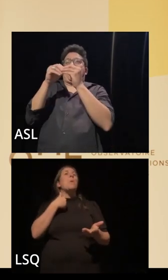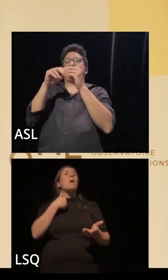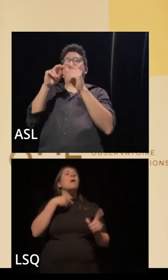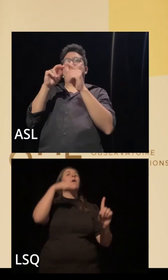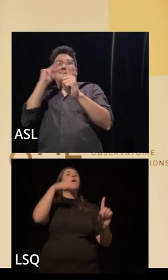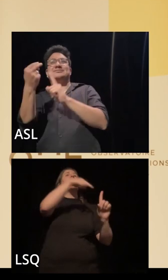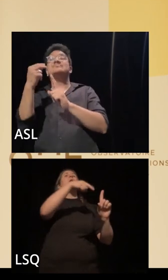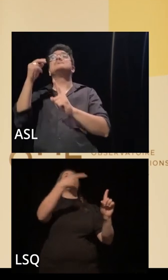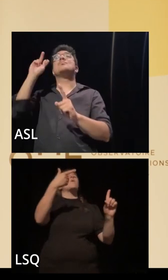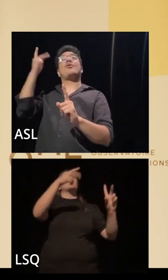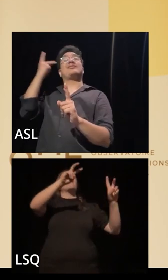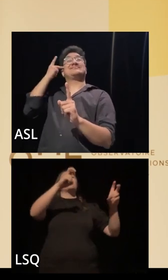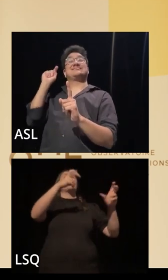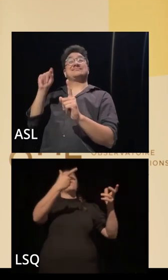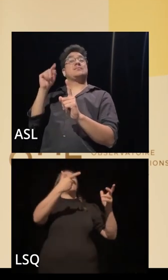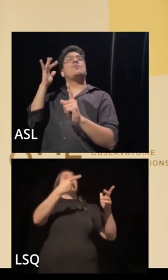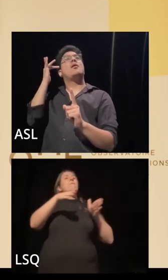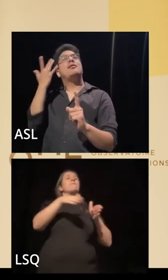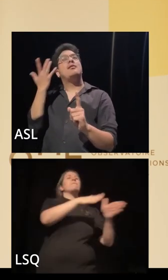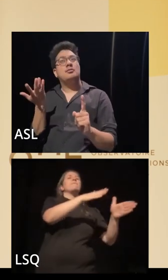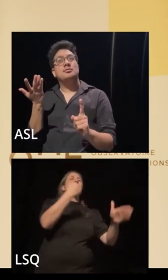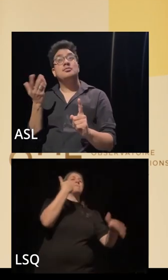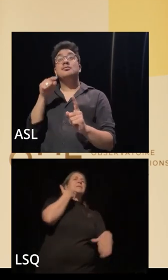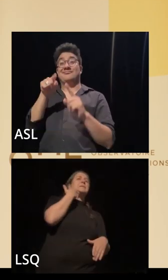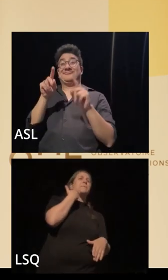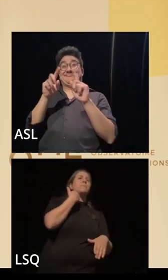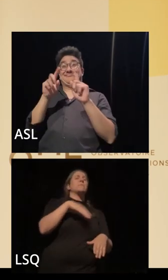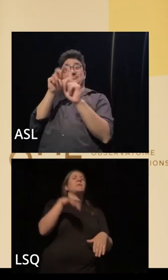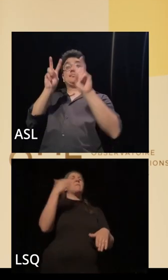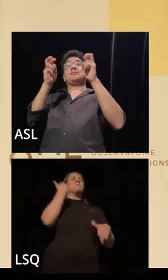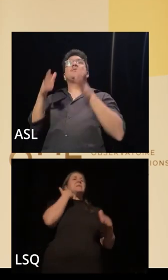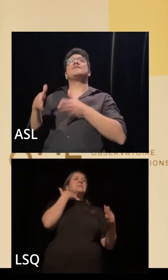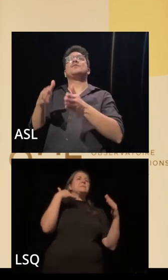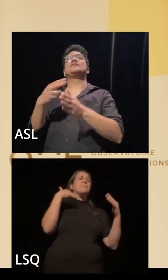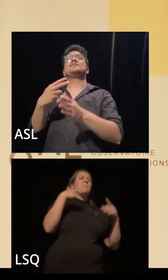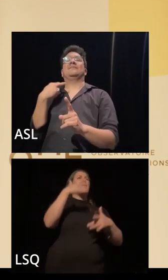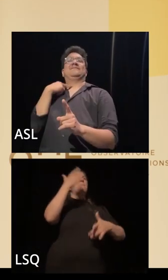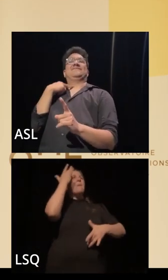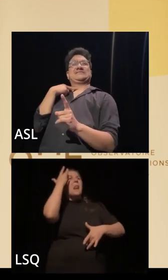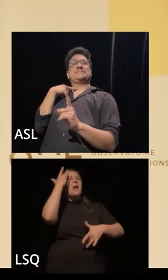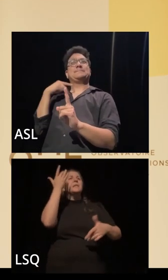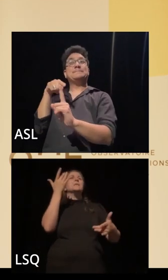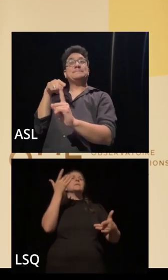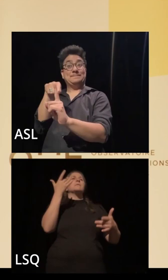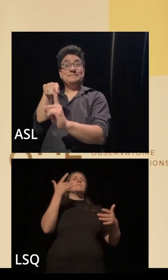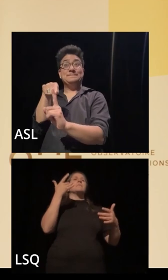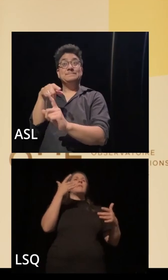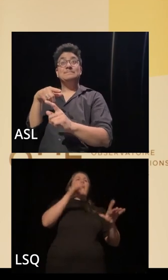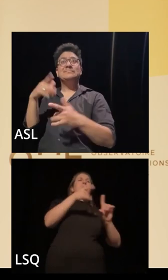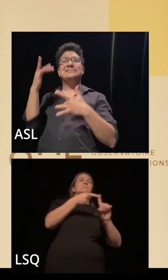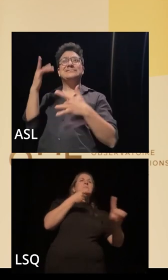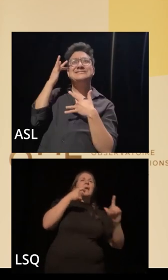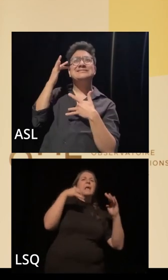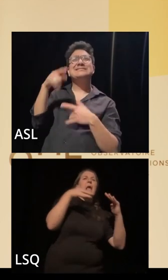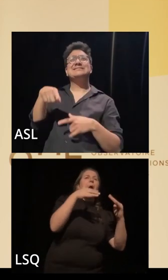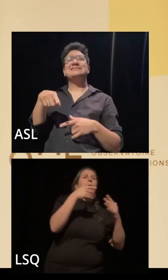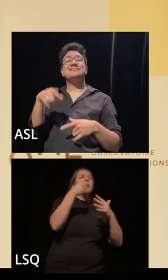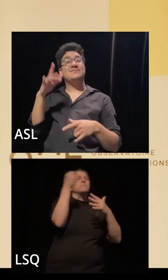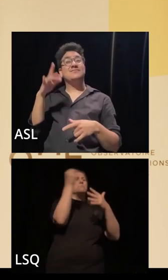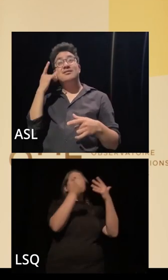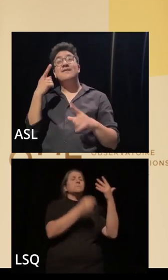malades, de fleuves victimes de la guerre, du néolibéralisme, de l'exploitation. Mais je pense que cette expo vient enrichir